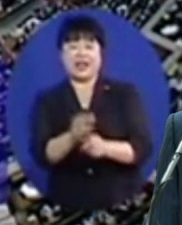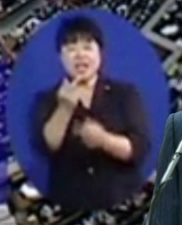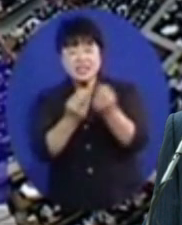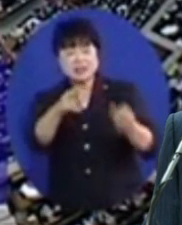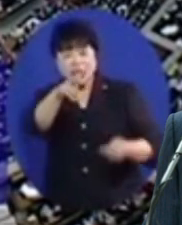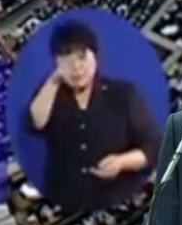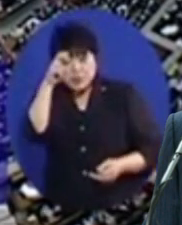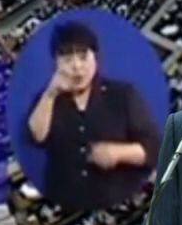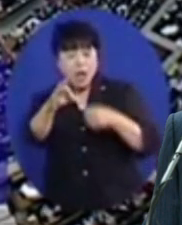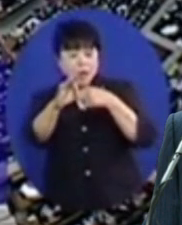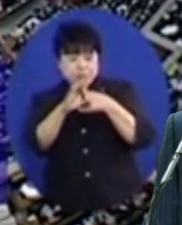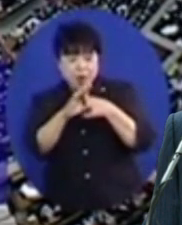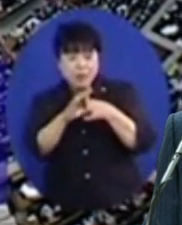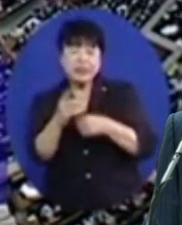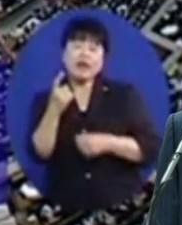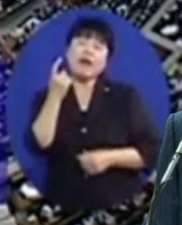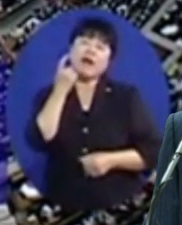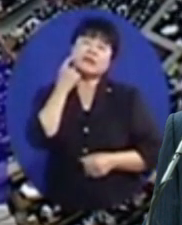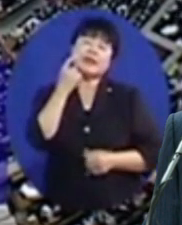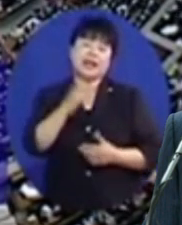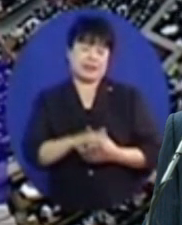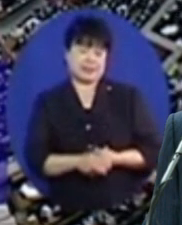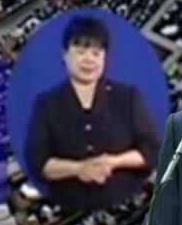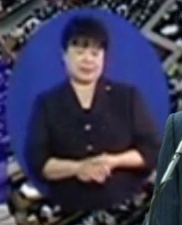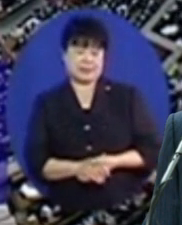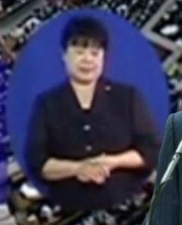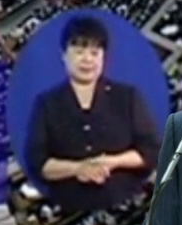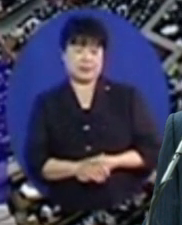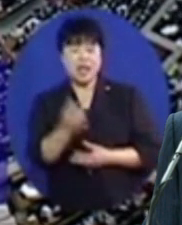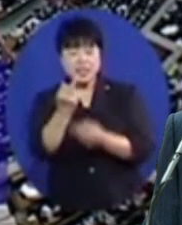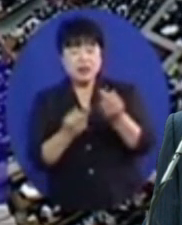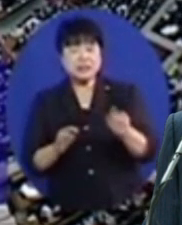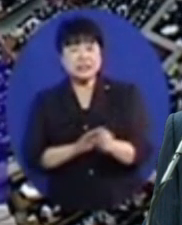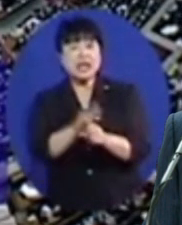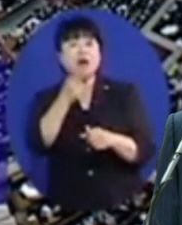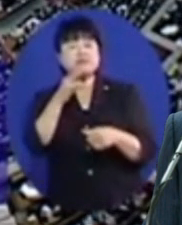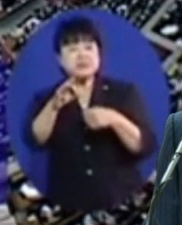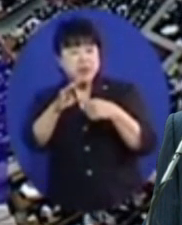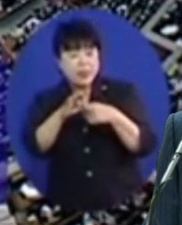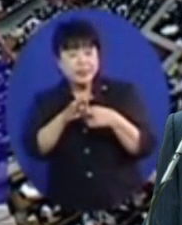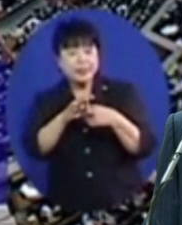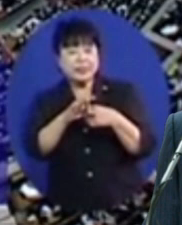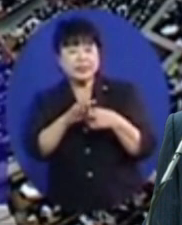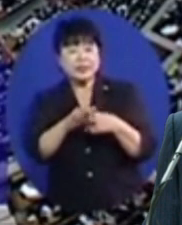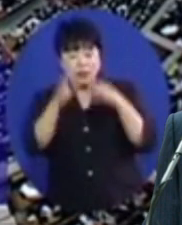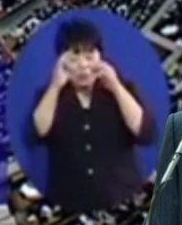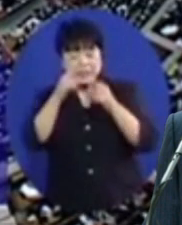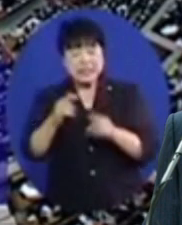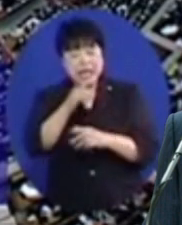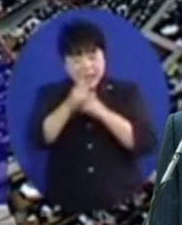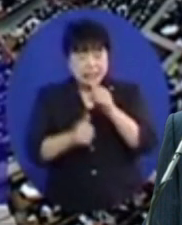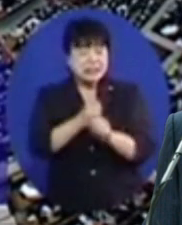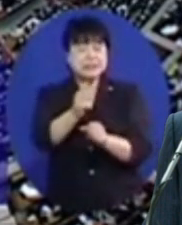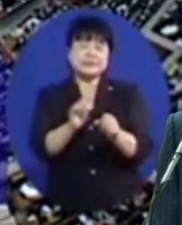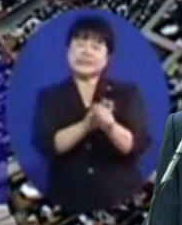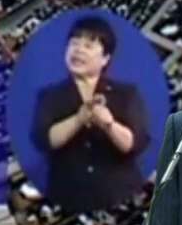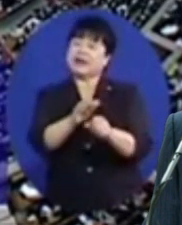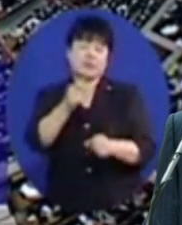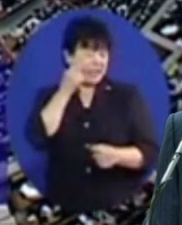형제를 미워하면 이는 거짓말하는 자니 보는 바 그 형제를 사랑하지 아니하는 자는 보지 못하는 바 하나님을 사랑할 수